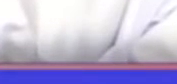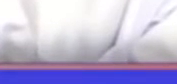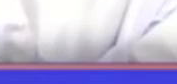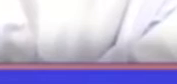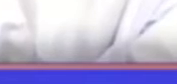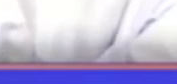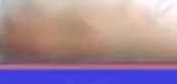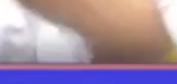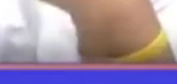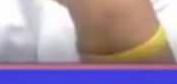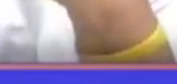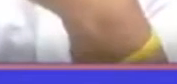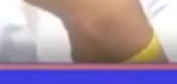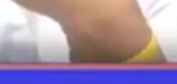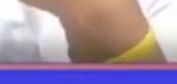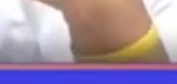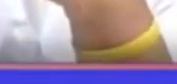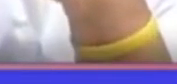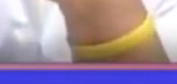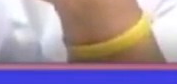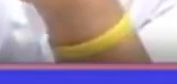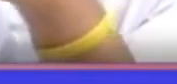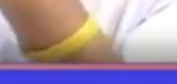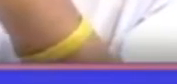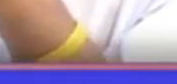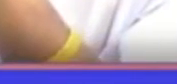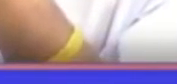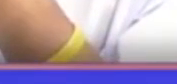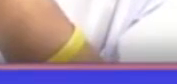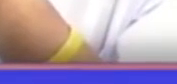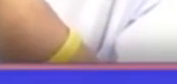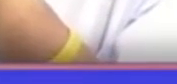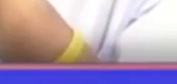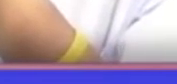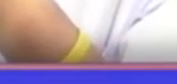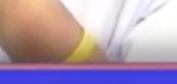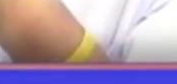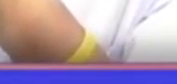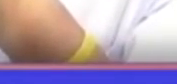ายว่าหายตัวไปได้ก่อนแบบ เส้นยาแดงผ่าแปด เส้นยาแดงผ่าแปด